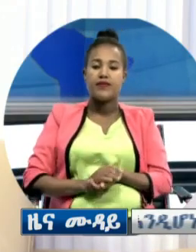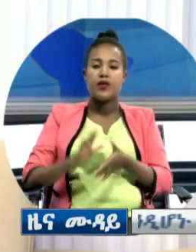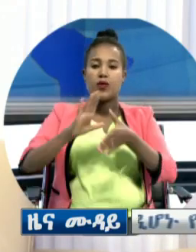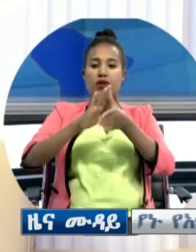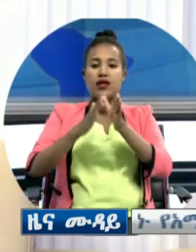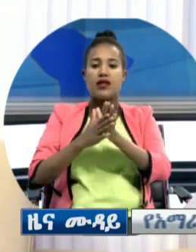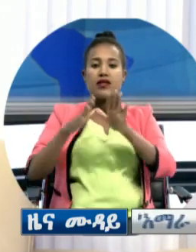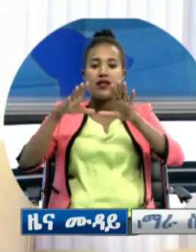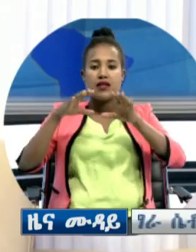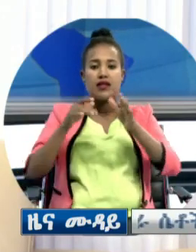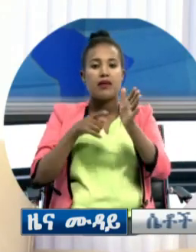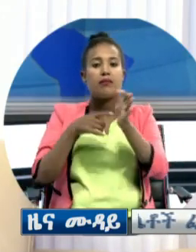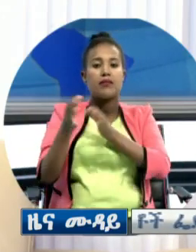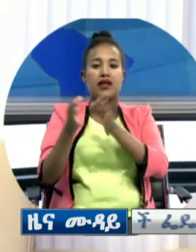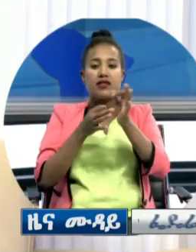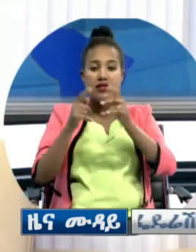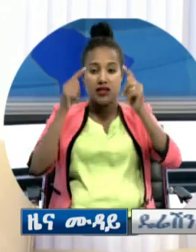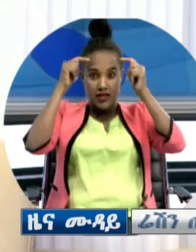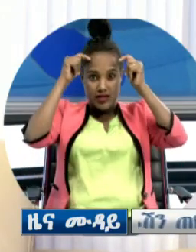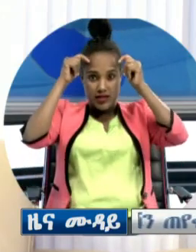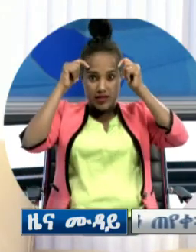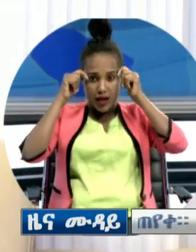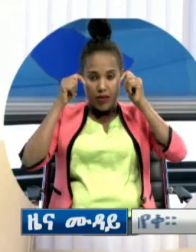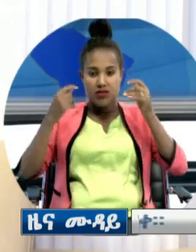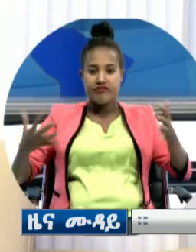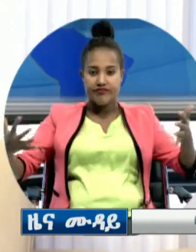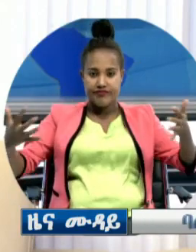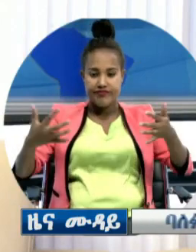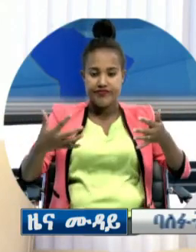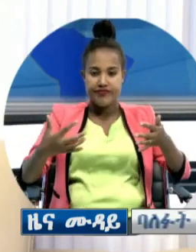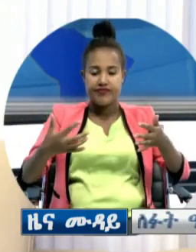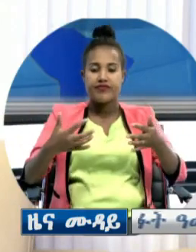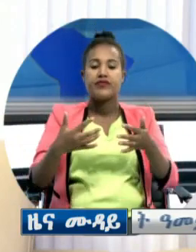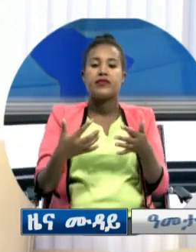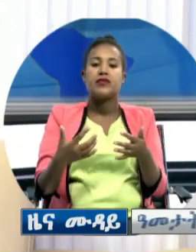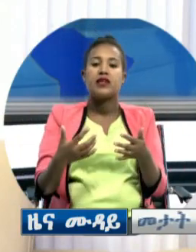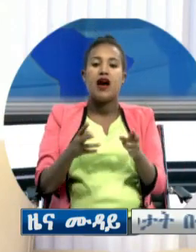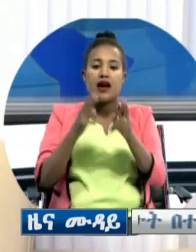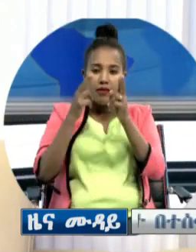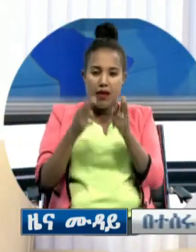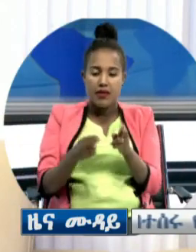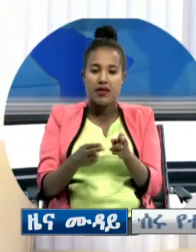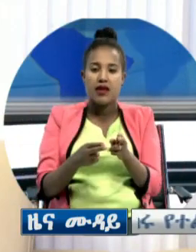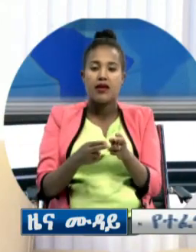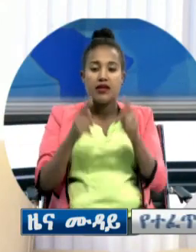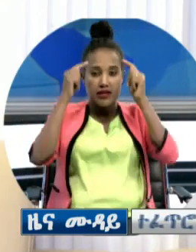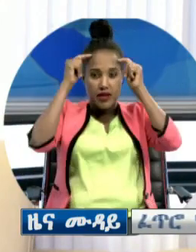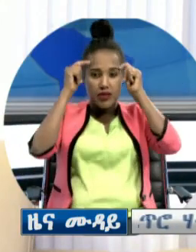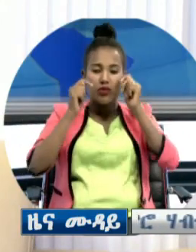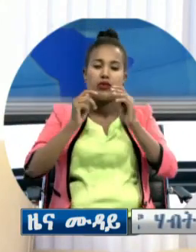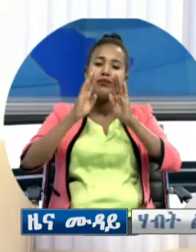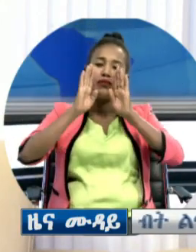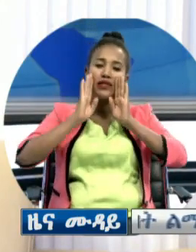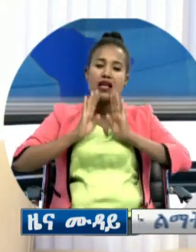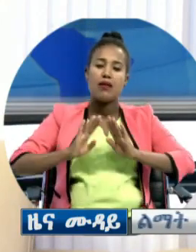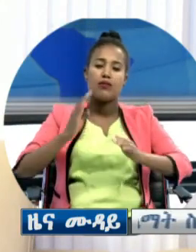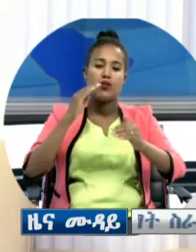ጎንደርን የሚገልጽ የታቦት አስተጃጀብ እና ታቦቱ በስርዓት ወጥቶ በስርዓት